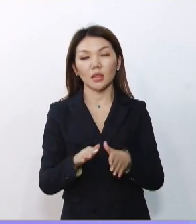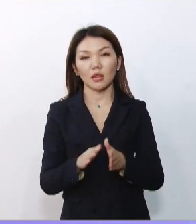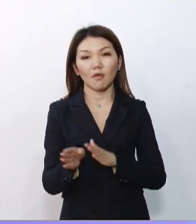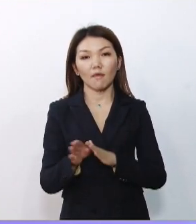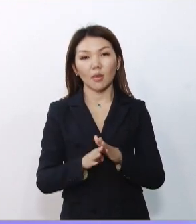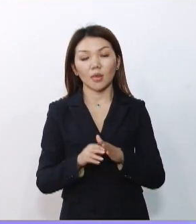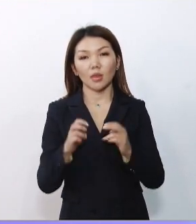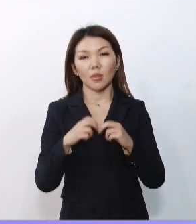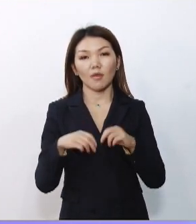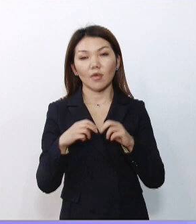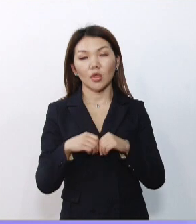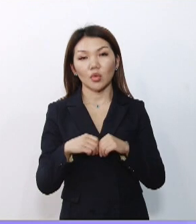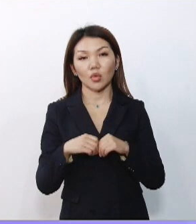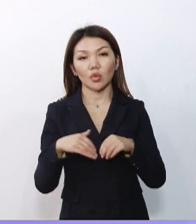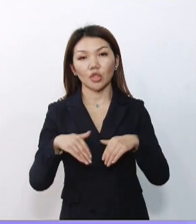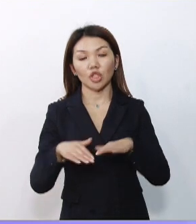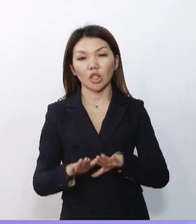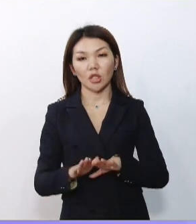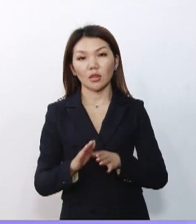Выполним проверку решения.